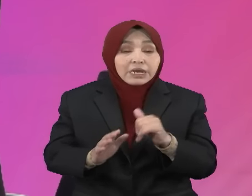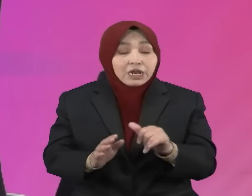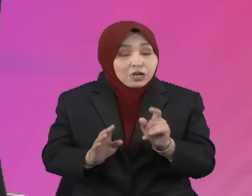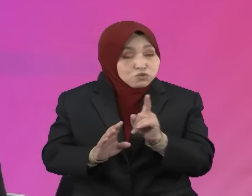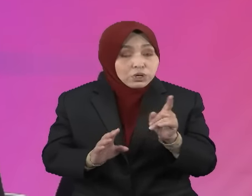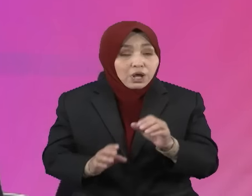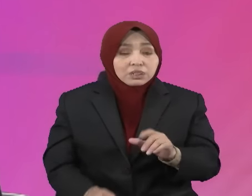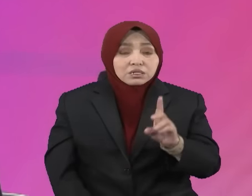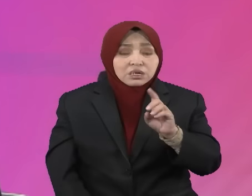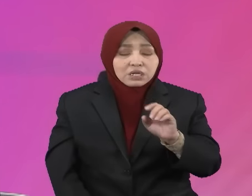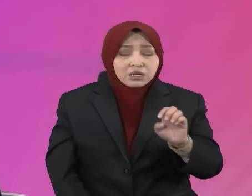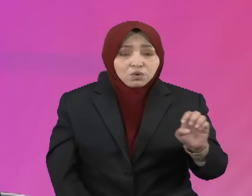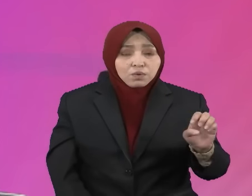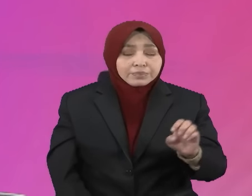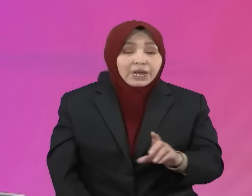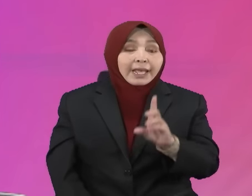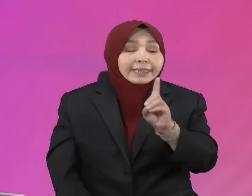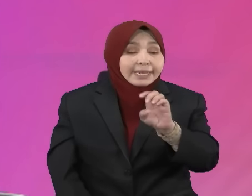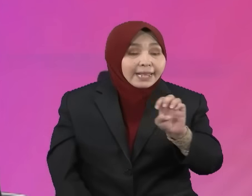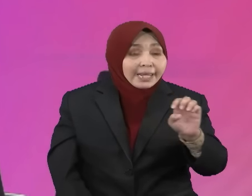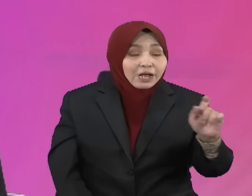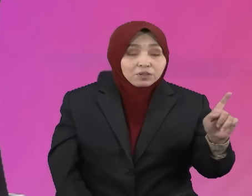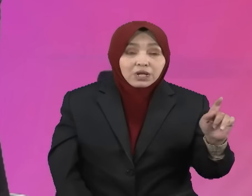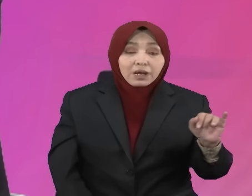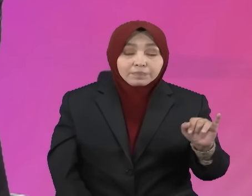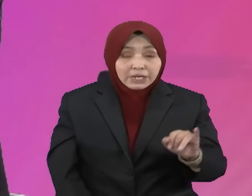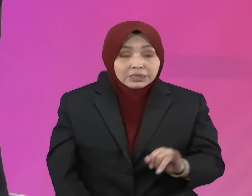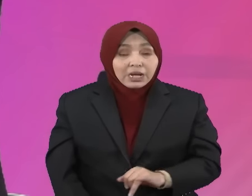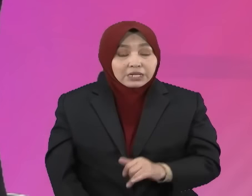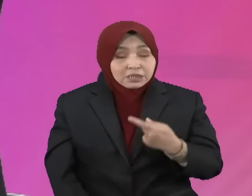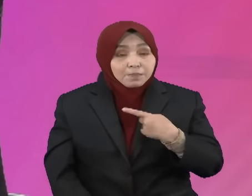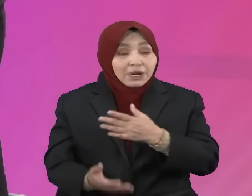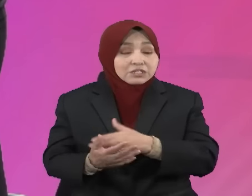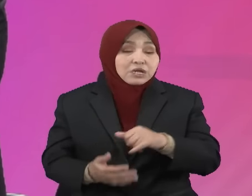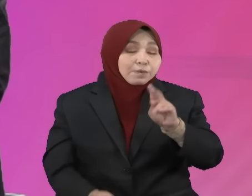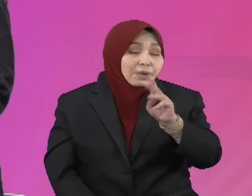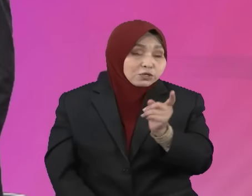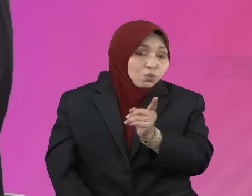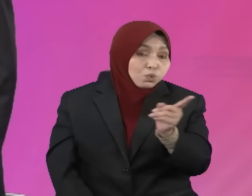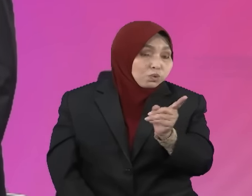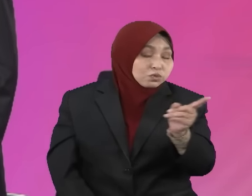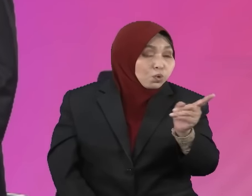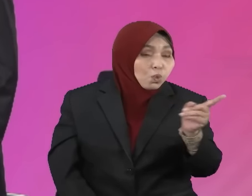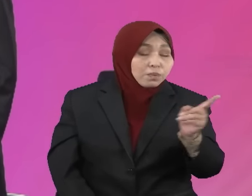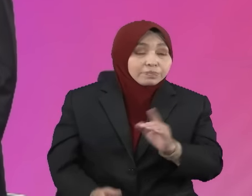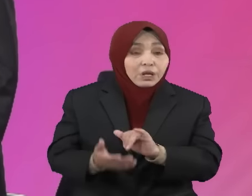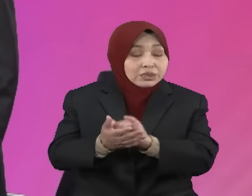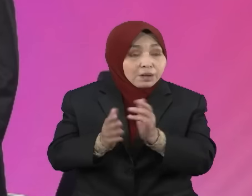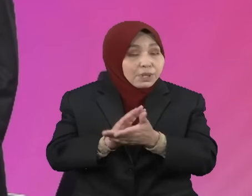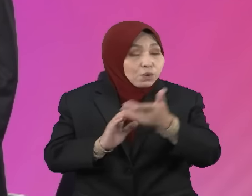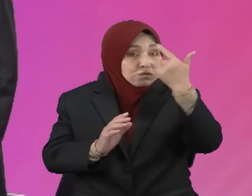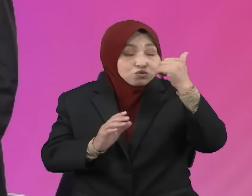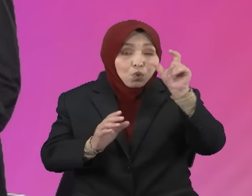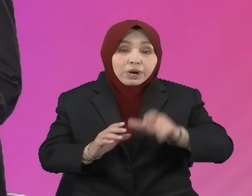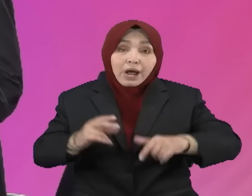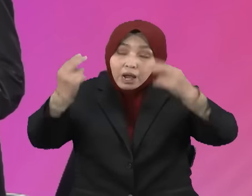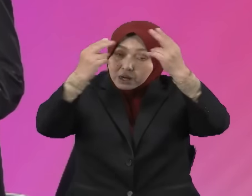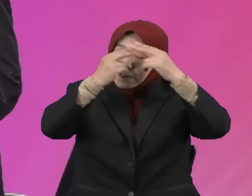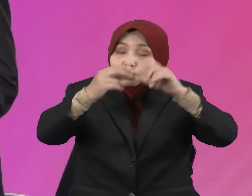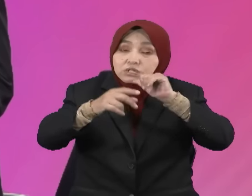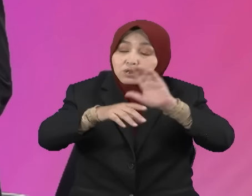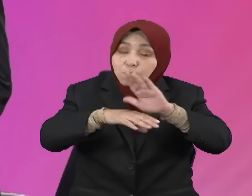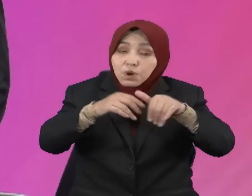banyak. Lahadakum. Imalah tu kan. Kita belajar kan yang condong-condong tu. Sebab orang Arab jelah, bukan semua yang